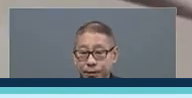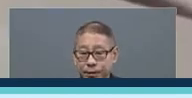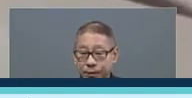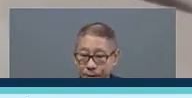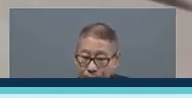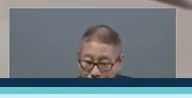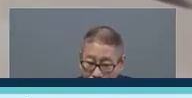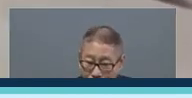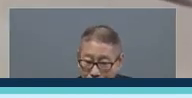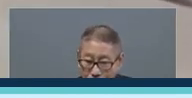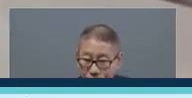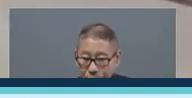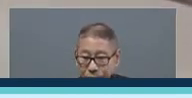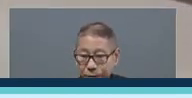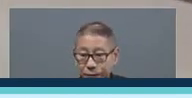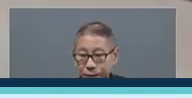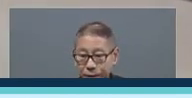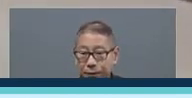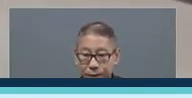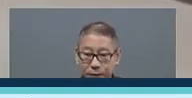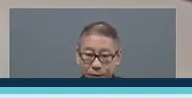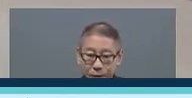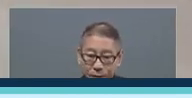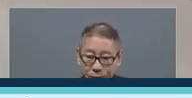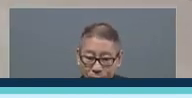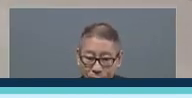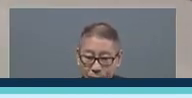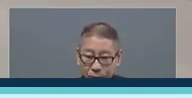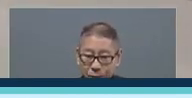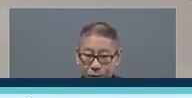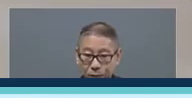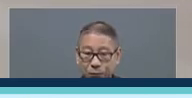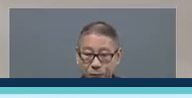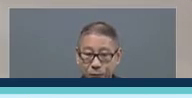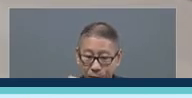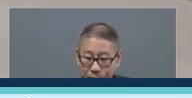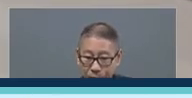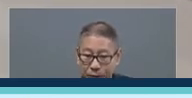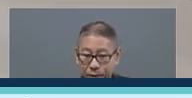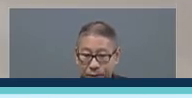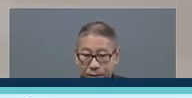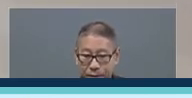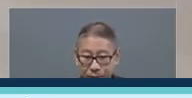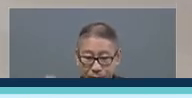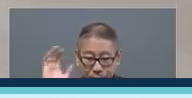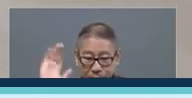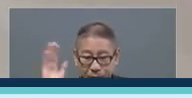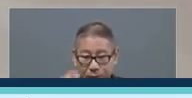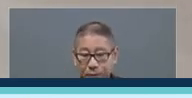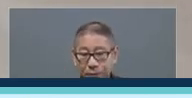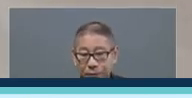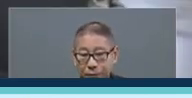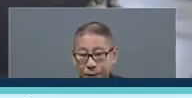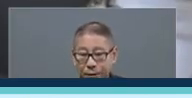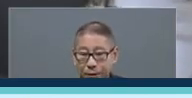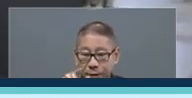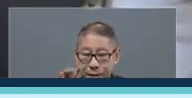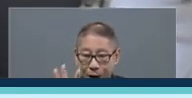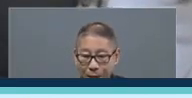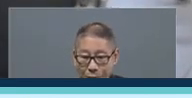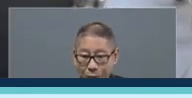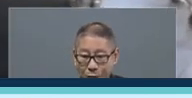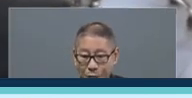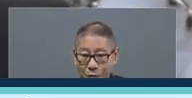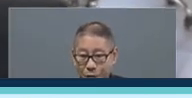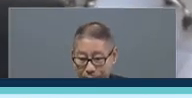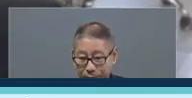นายเผ่าภูมิโรจนสกุลรัฐมนตรีช่วยว่าการกระทรวงการคลังเปิดเผยว่าภาพรวมการลงทะเบียนเข้าร่วมโครงการเติมเงิน 10,000 บาทผ่านดิ